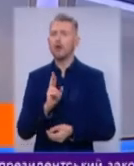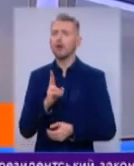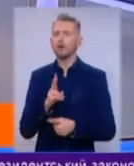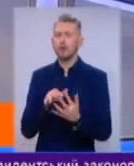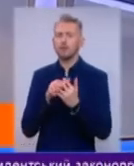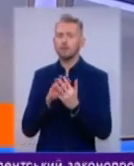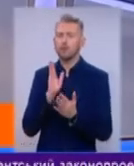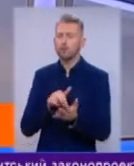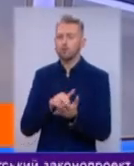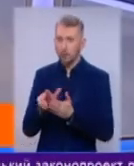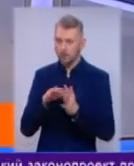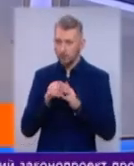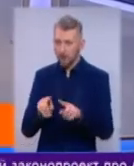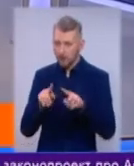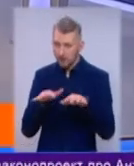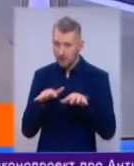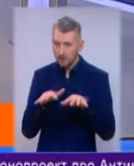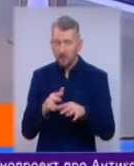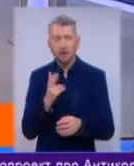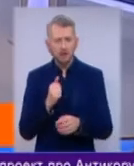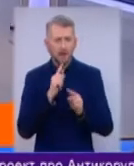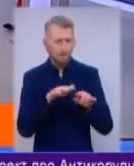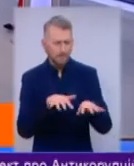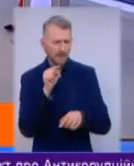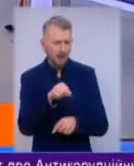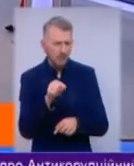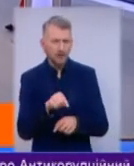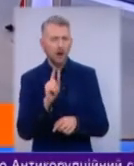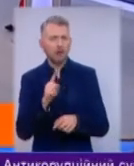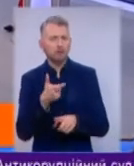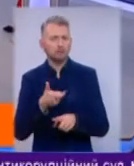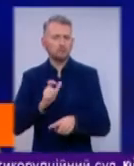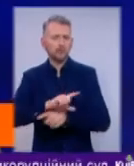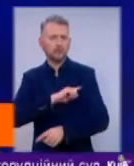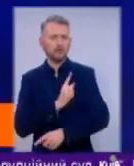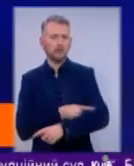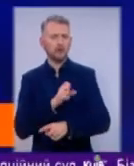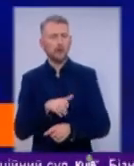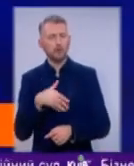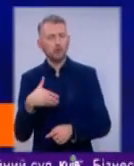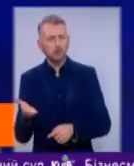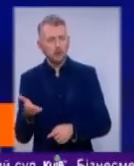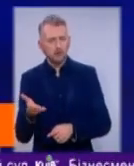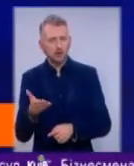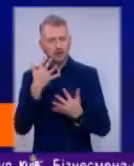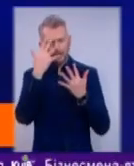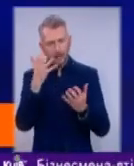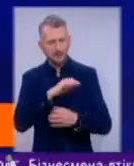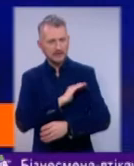битва буде проходити? В парламенті? В парламенті, звісно, але переважаючі сили знаходяться на стороні темних